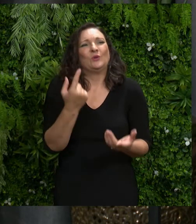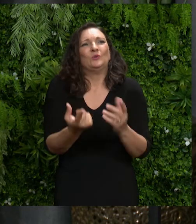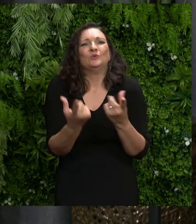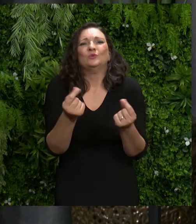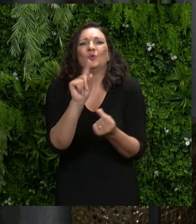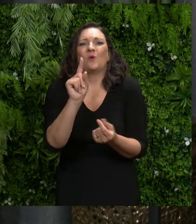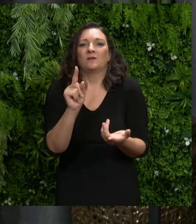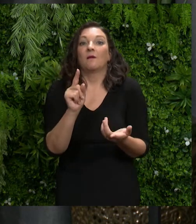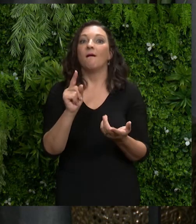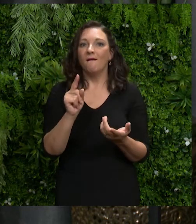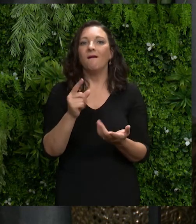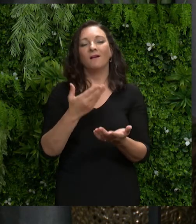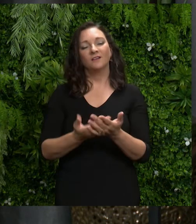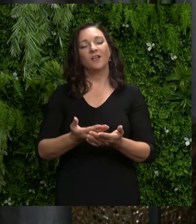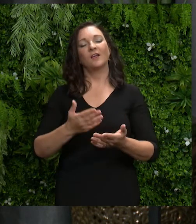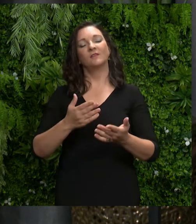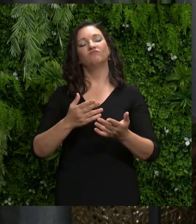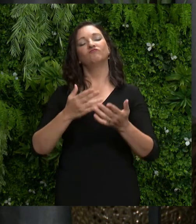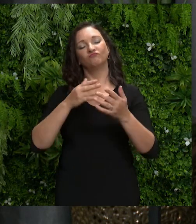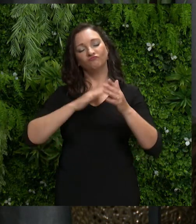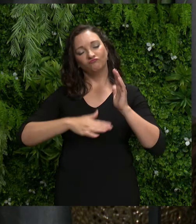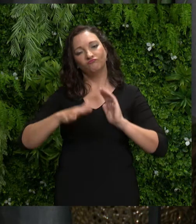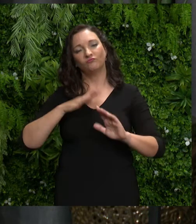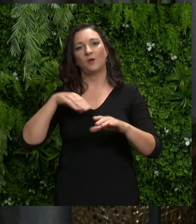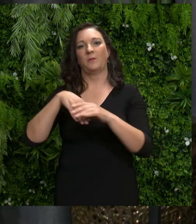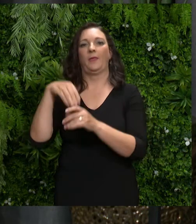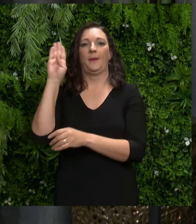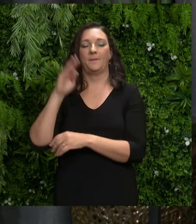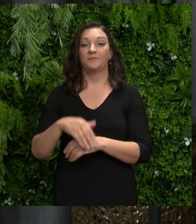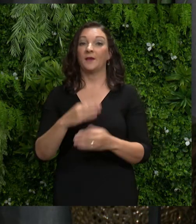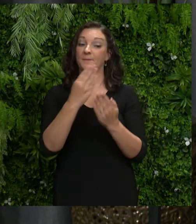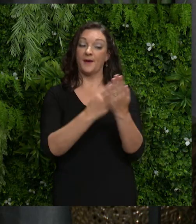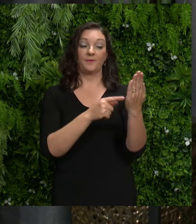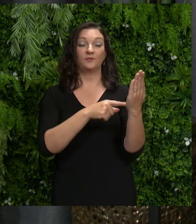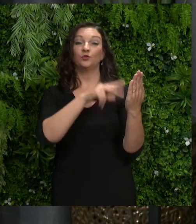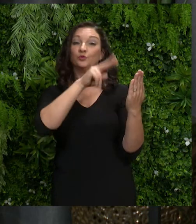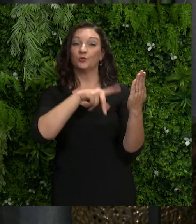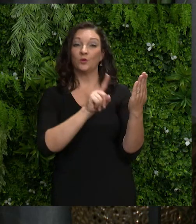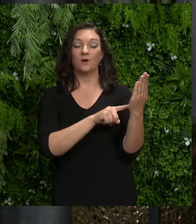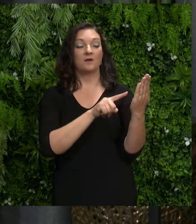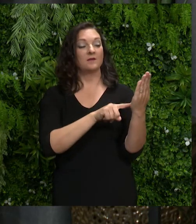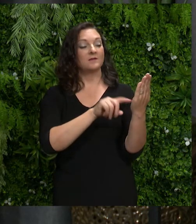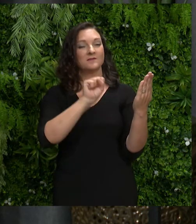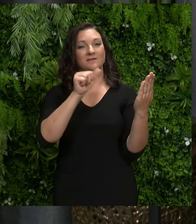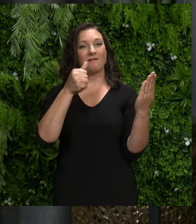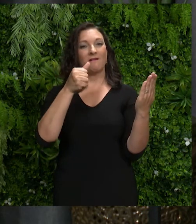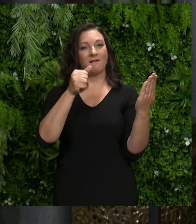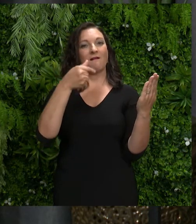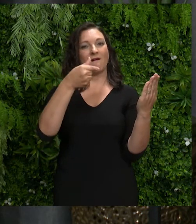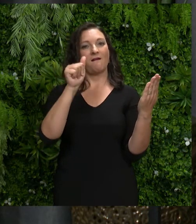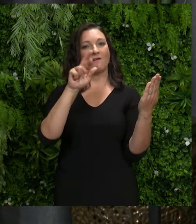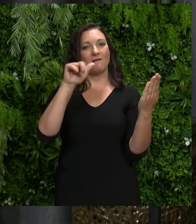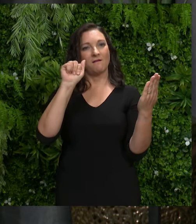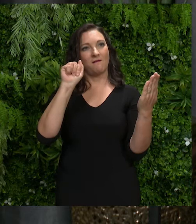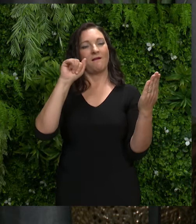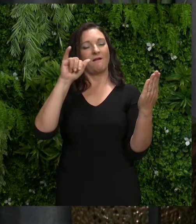doen staan nie, kom net tot ruste in die Here. En hoor hierdie skrif wat ek vir jou wil lees uit Sagaria 4